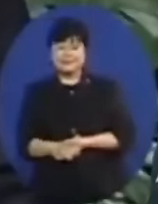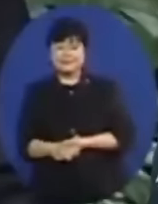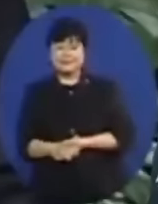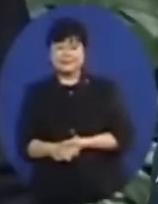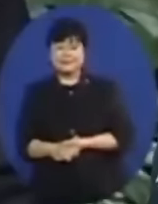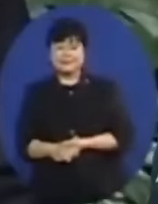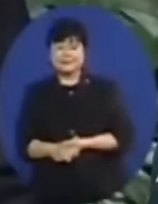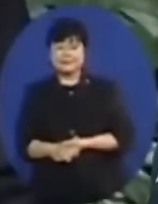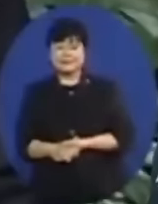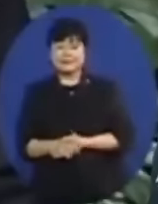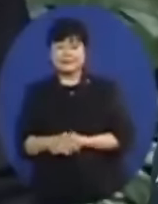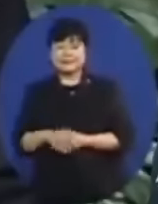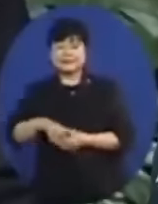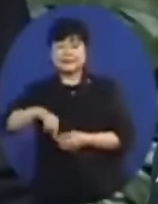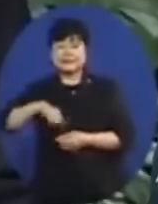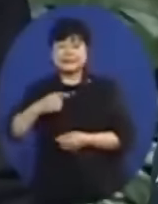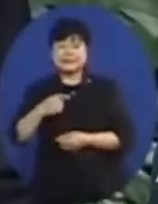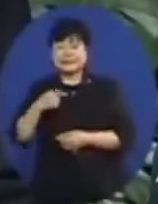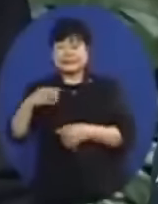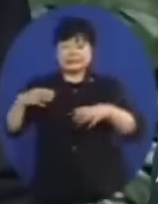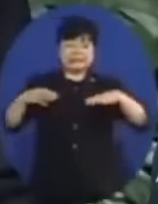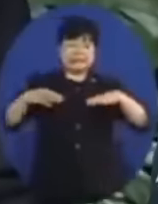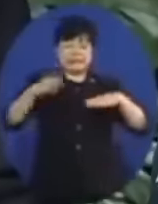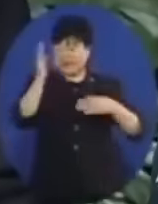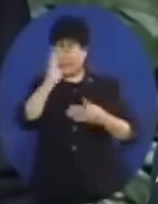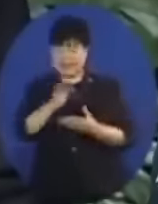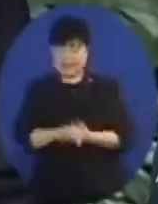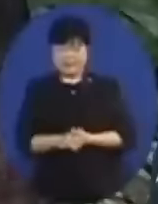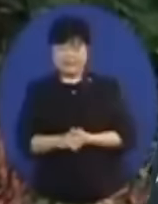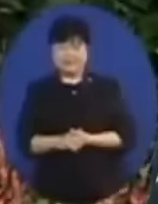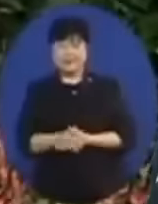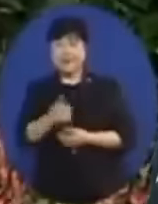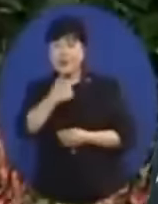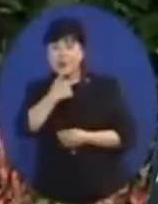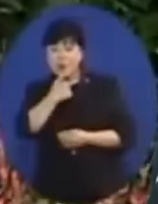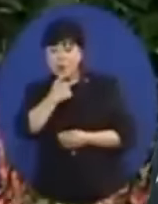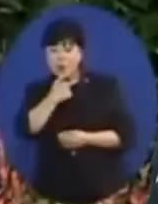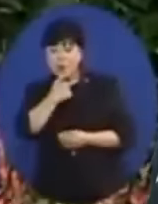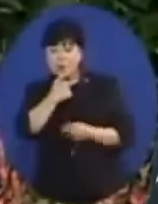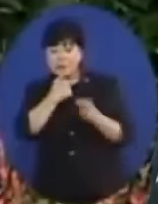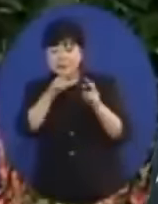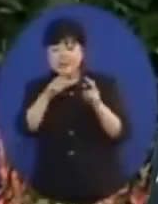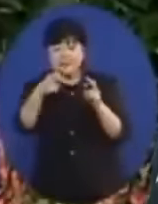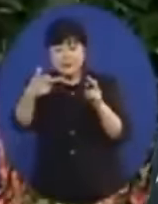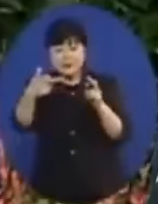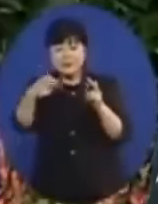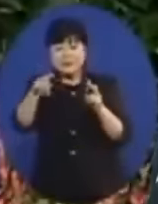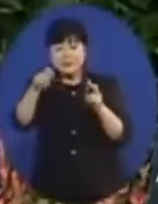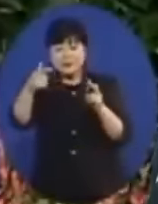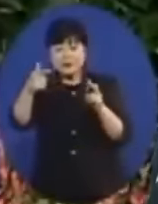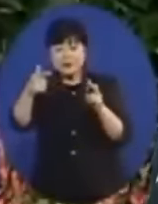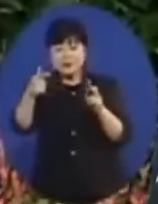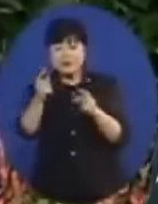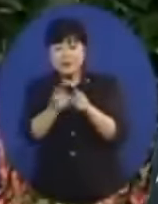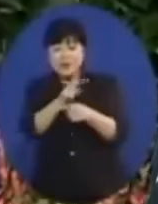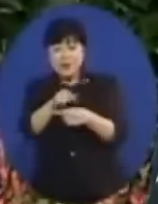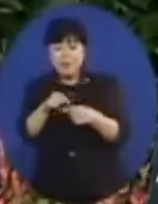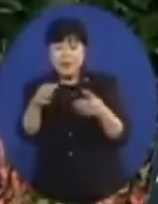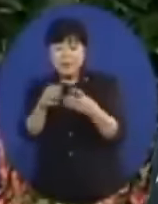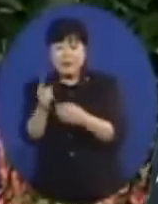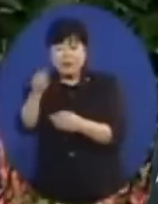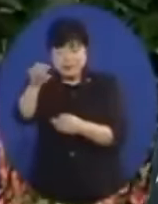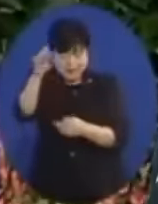고개를 흔들면서 살아서는 안 됩니다. 로마서 12장 16절에 서로 마음을 같이 하며 높은 데 마음을 두지